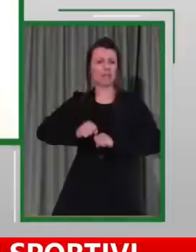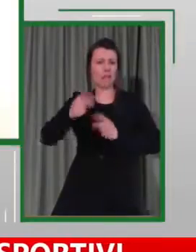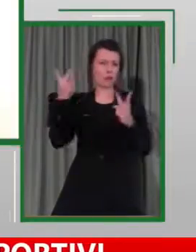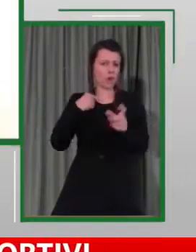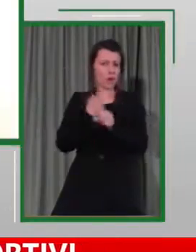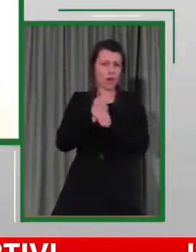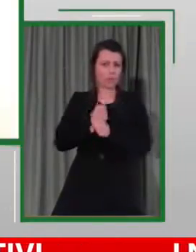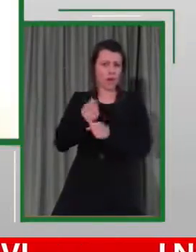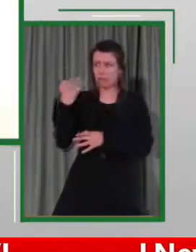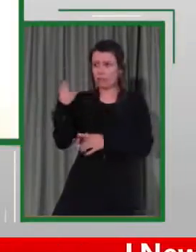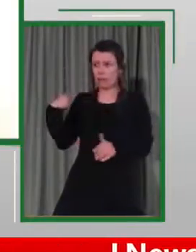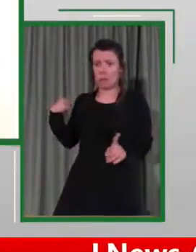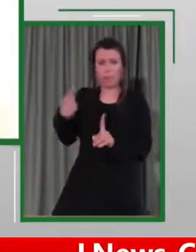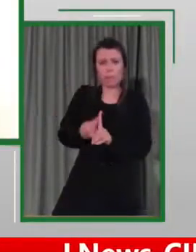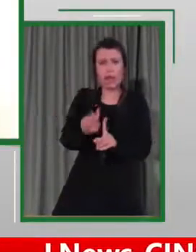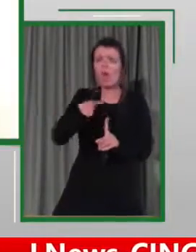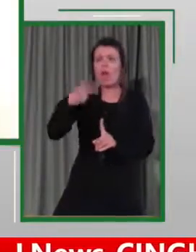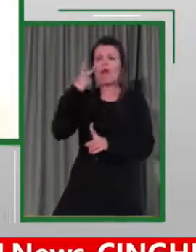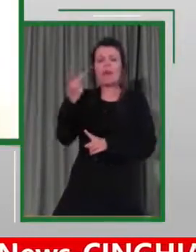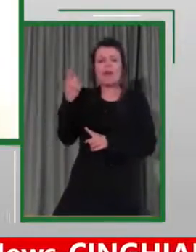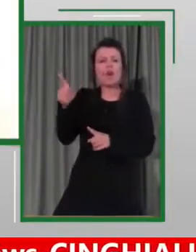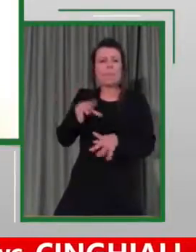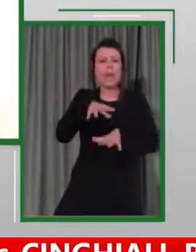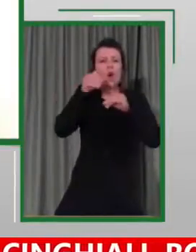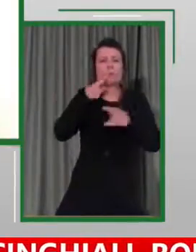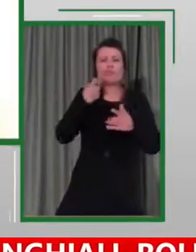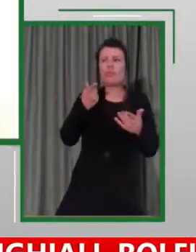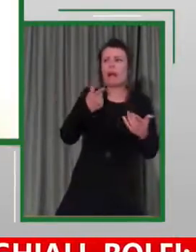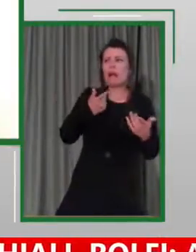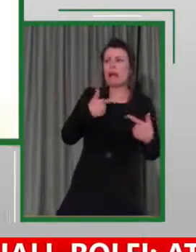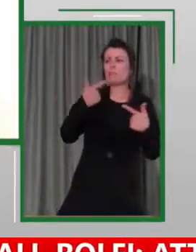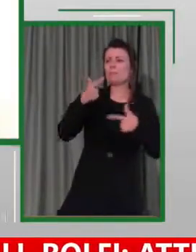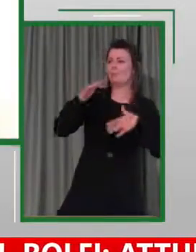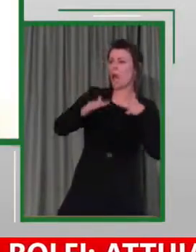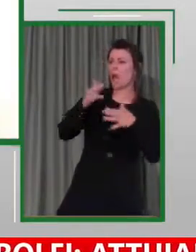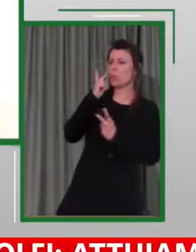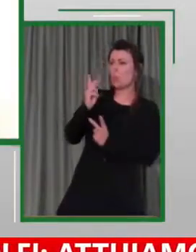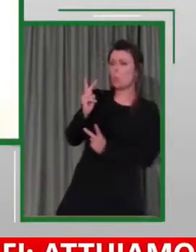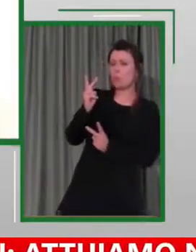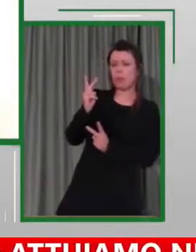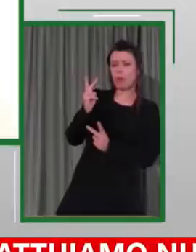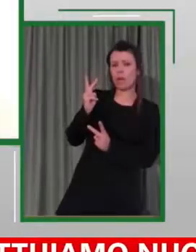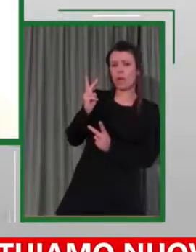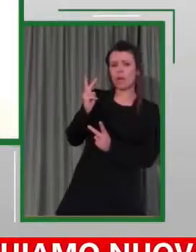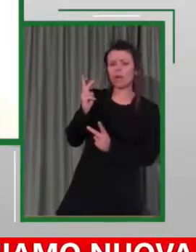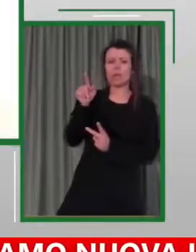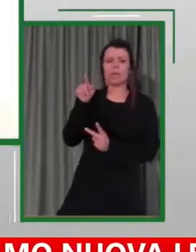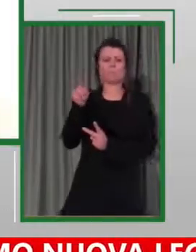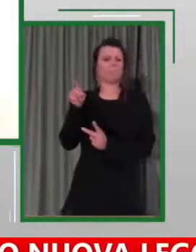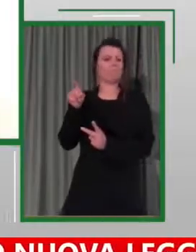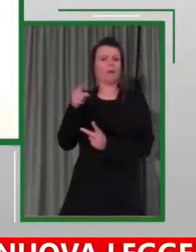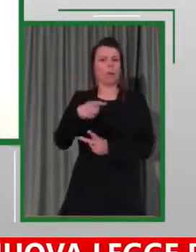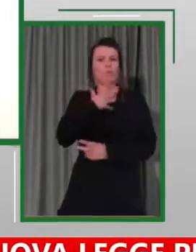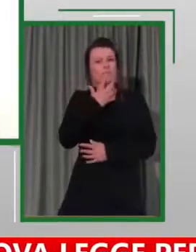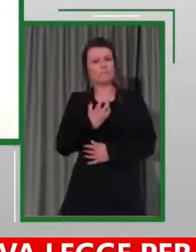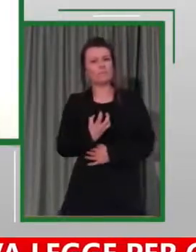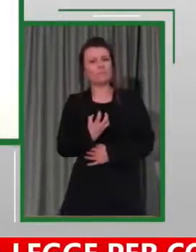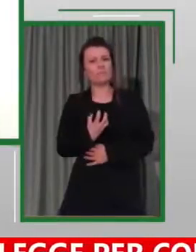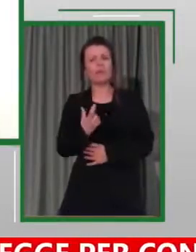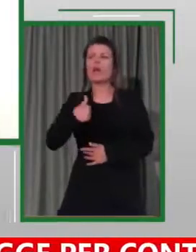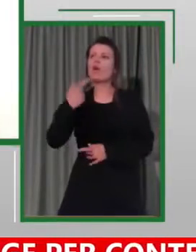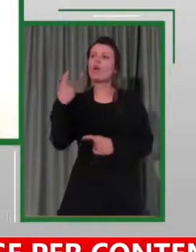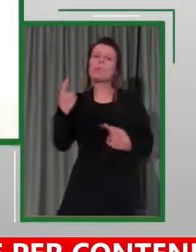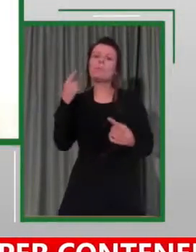in discussione. Io credo che questa sia anche un'occasione per dare delle risposte che vengano dalla nostra regione a tutto il